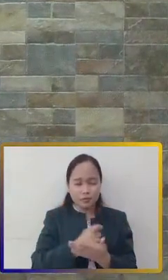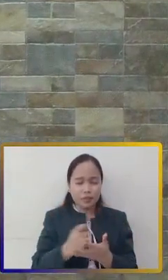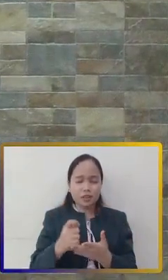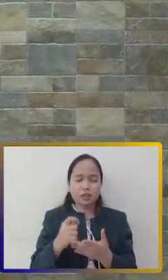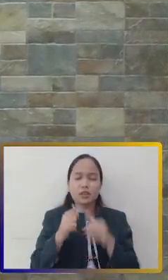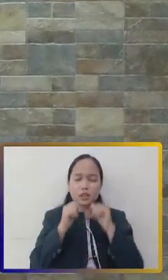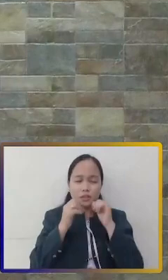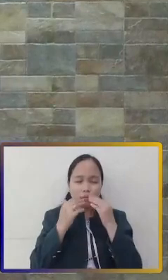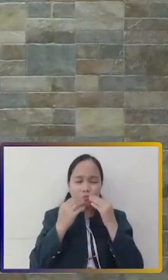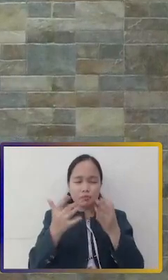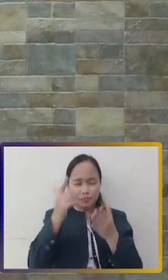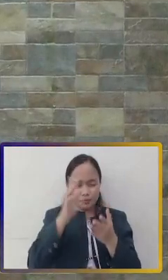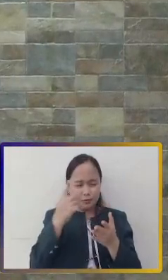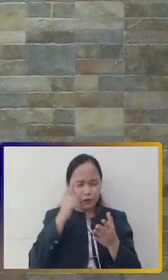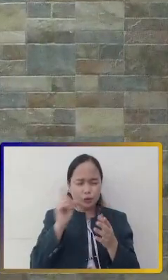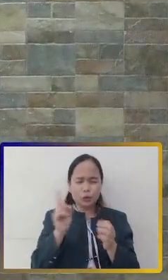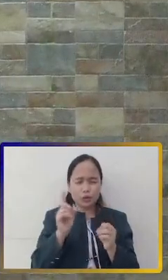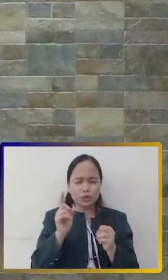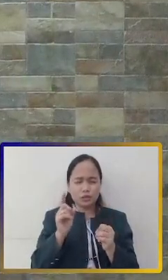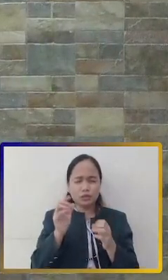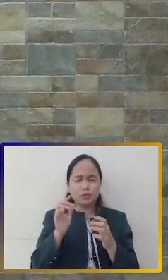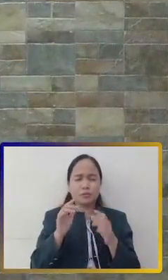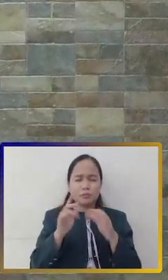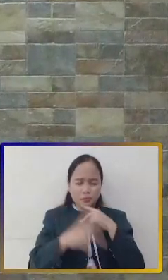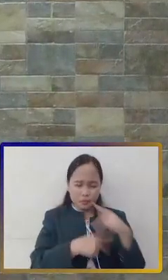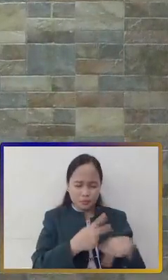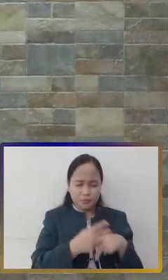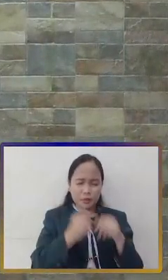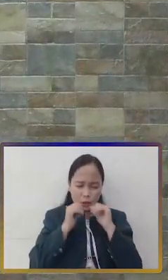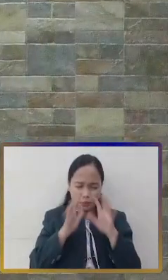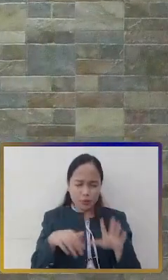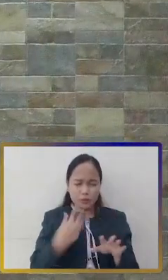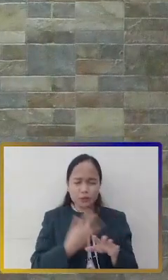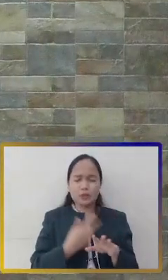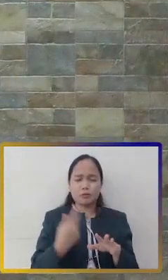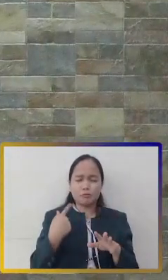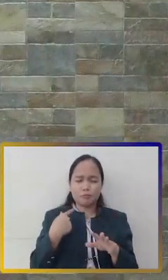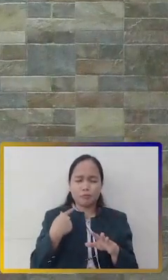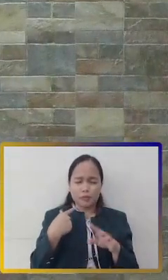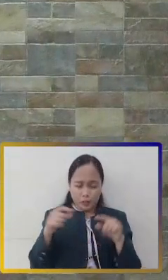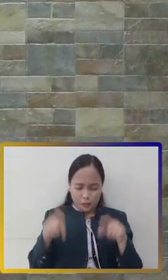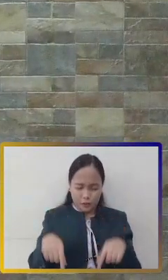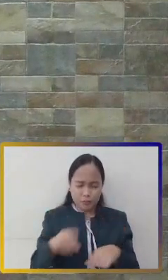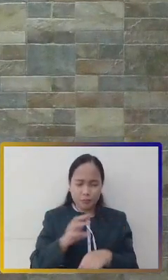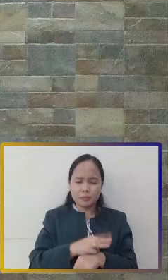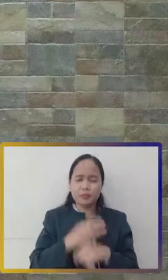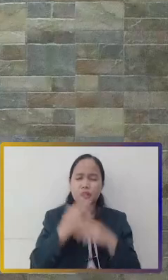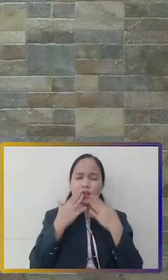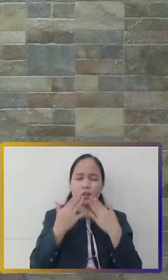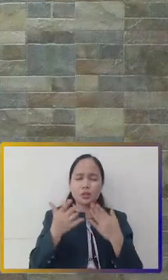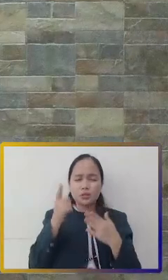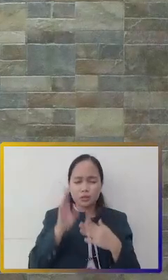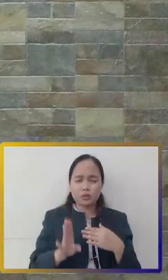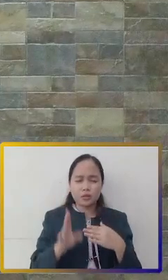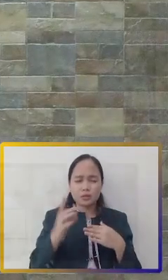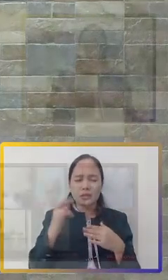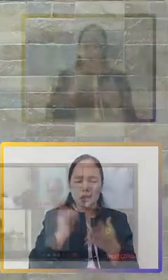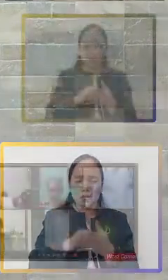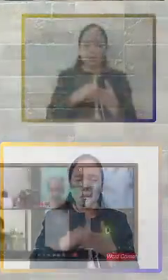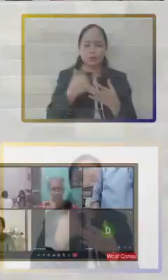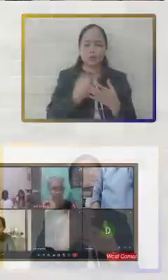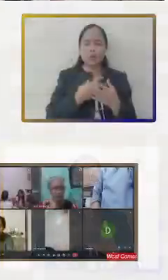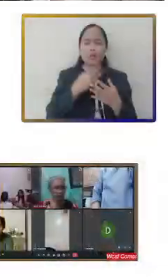pagpapaalala niyo po sa amin kung anong pagpapala meron po kami sa simbahan po na ito. Salamat po, O Diyos, at patuloy